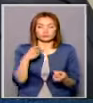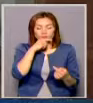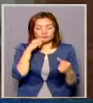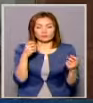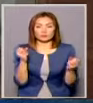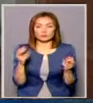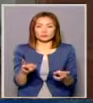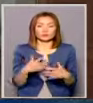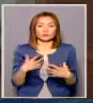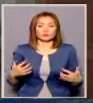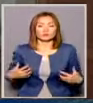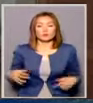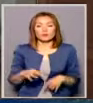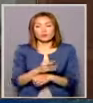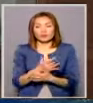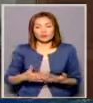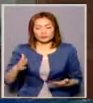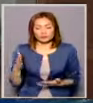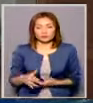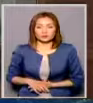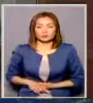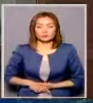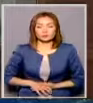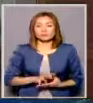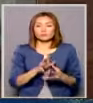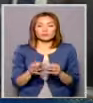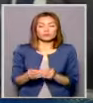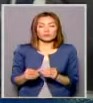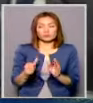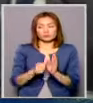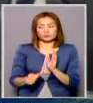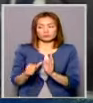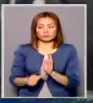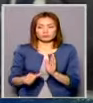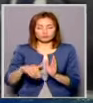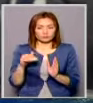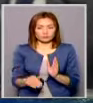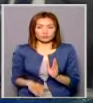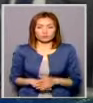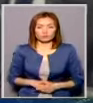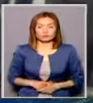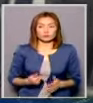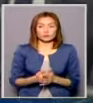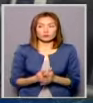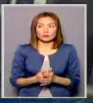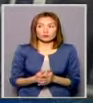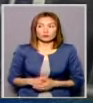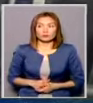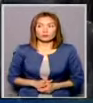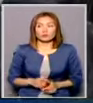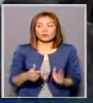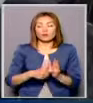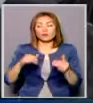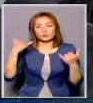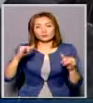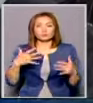особо опасных животных болезней, в том числе более 6000 доз для 7 видов